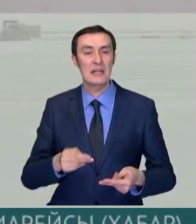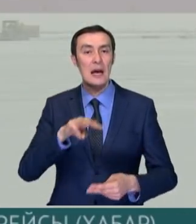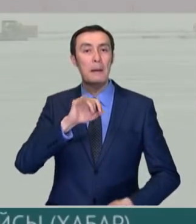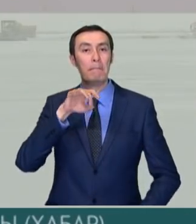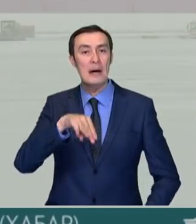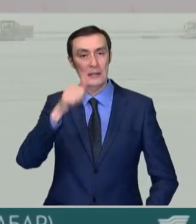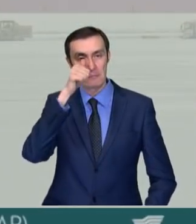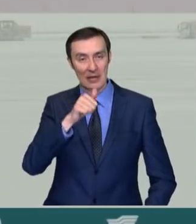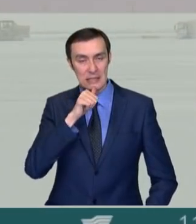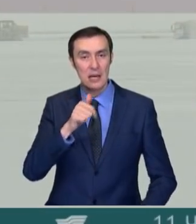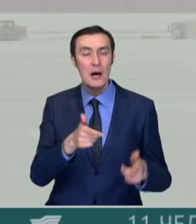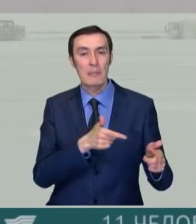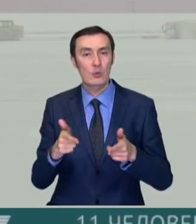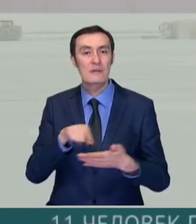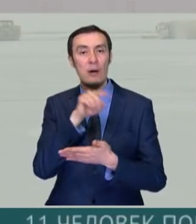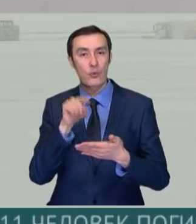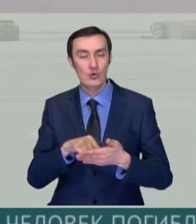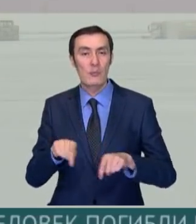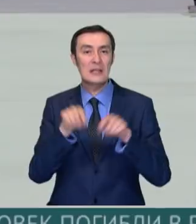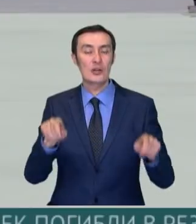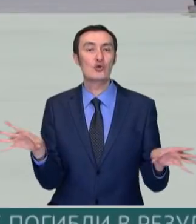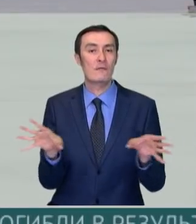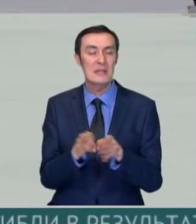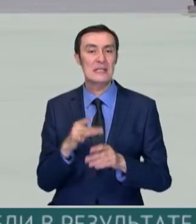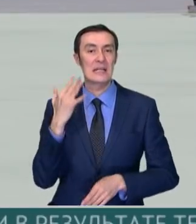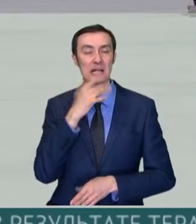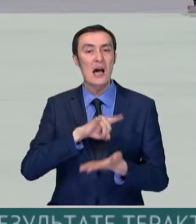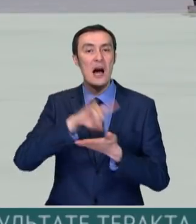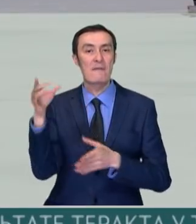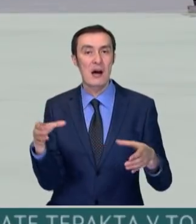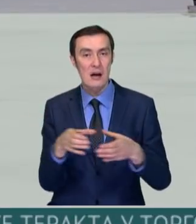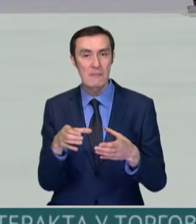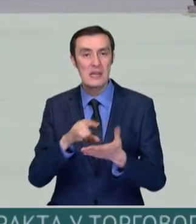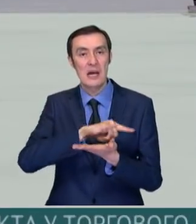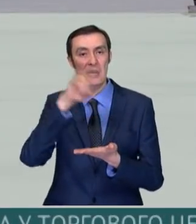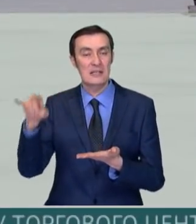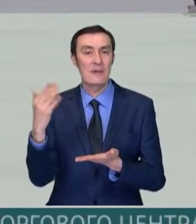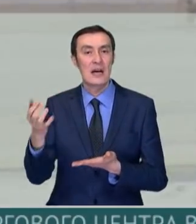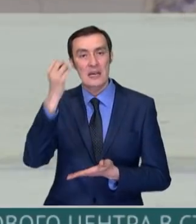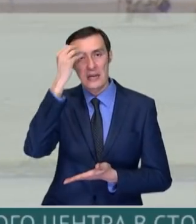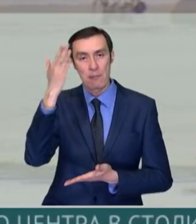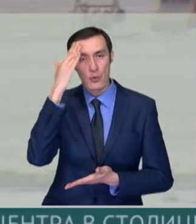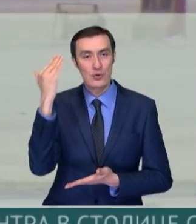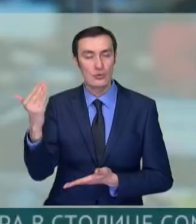марте. Прорабатываются и вопросы по открытию совместно с национальным авиаперевозчиком рейсов в Японию и